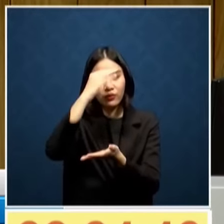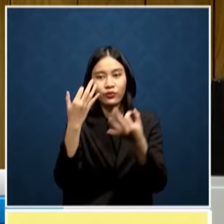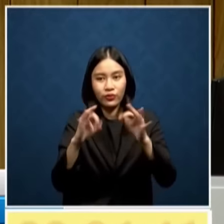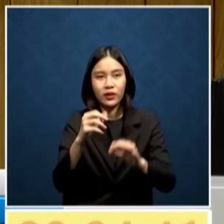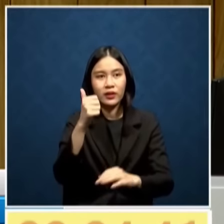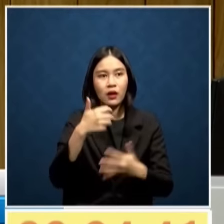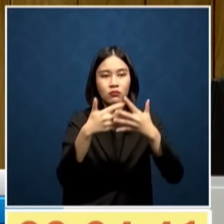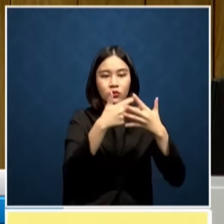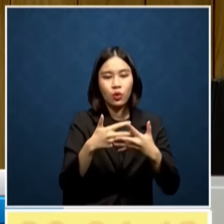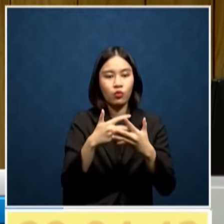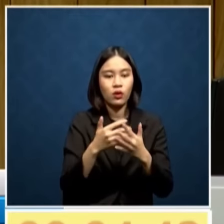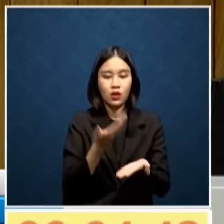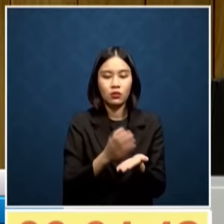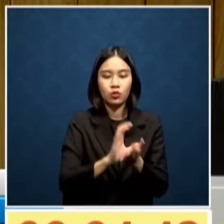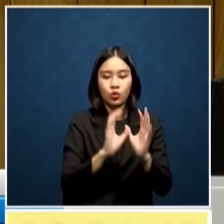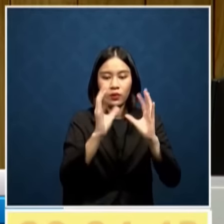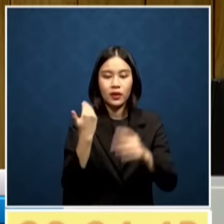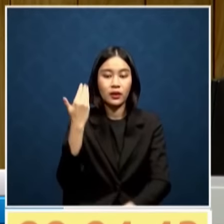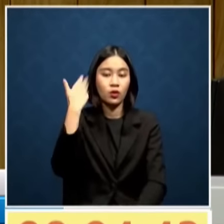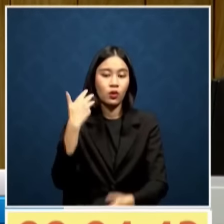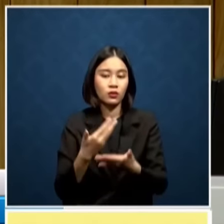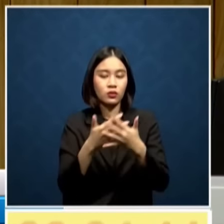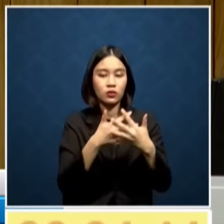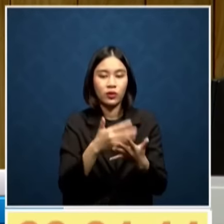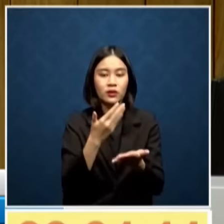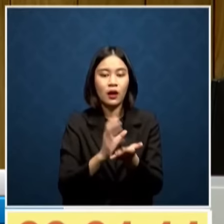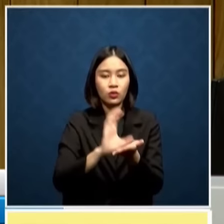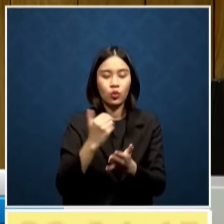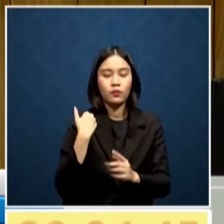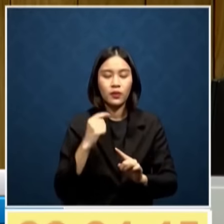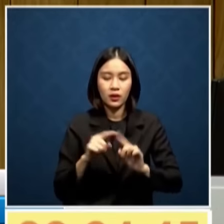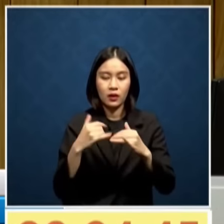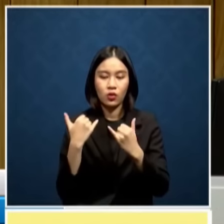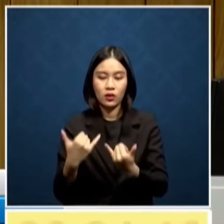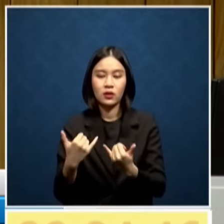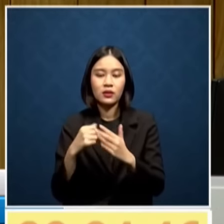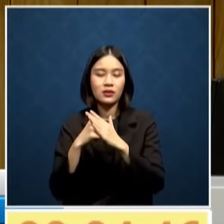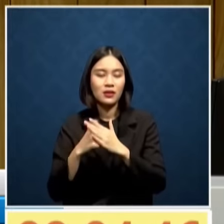ฐเนี่ยไม่ได้มีทุนอย่างนี้แล้วสมัยก่อนสหรัฐมีทุนอย่างนี้เยอะตอนนี้จีน